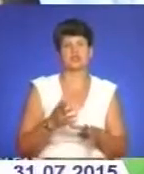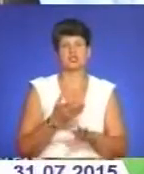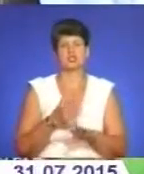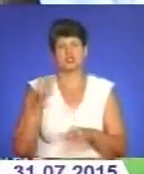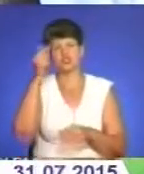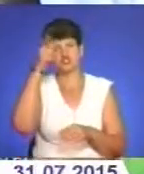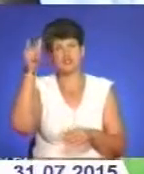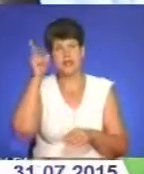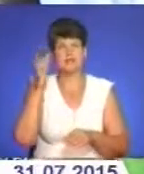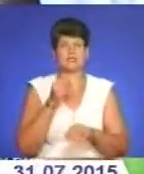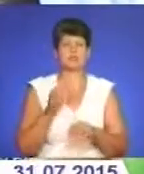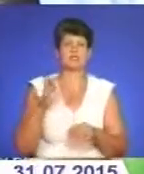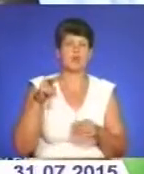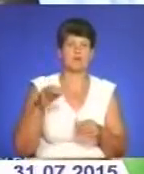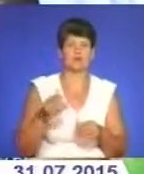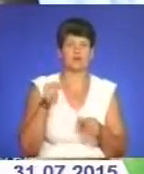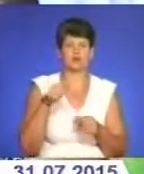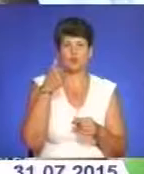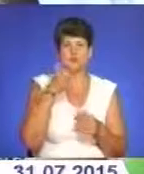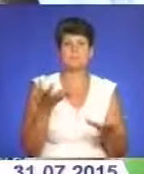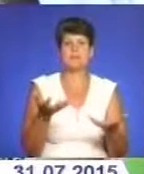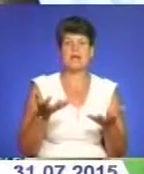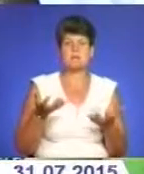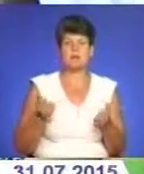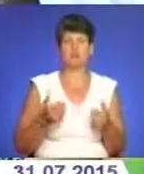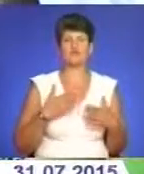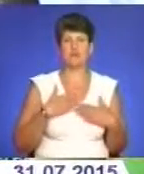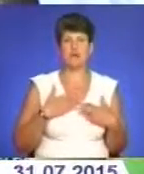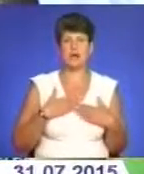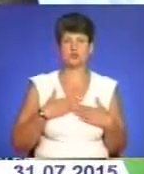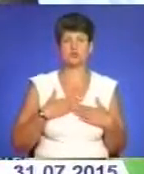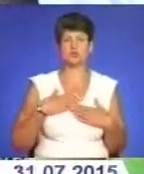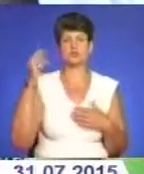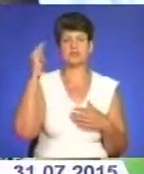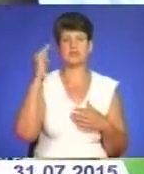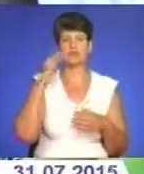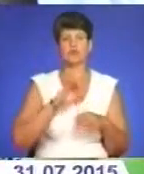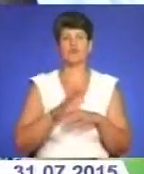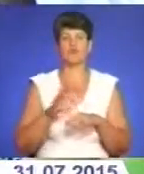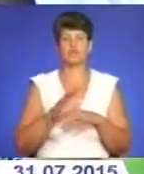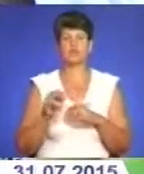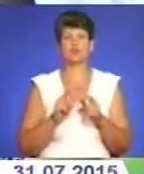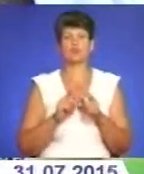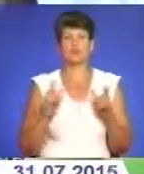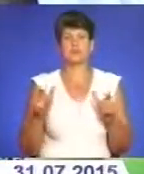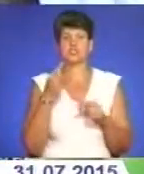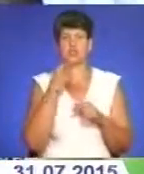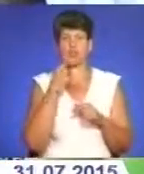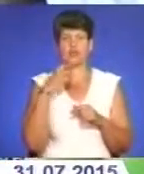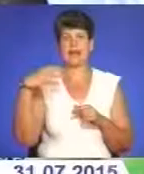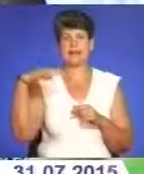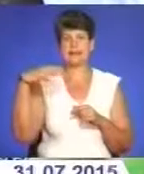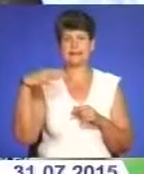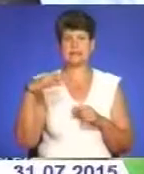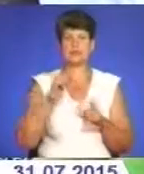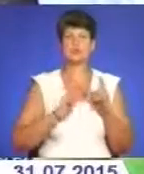року ми приймаємо, гостинно приймаємо в нашому навчально-виробничому комплексі «Червона калина»